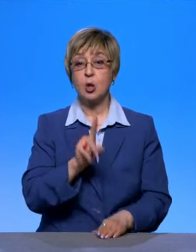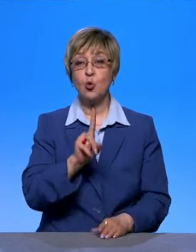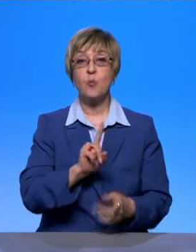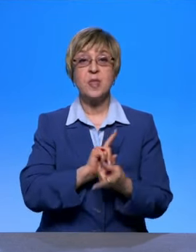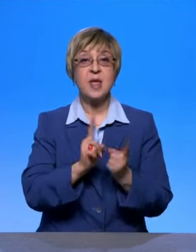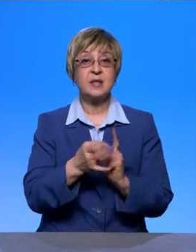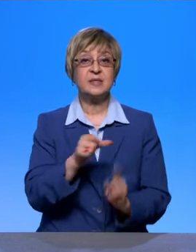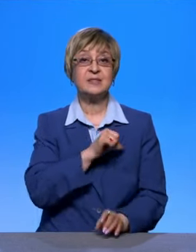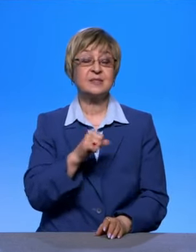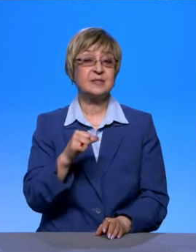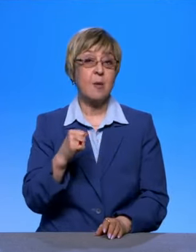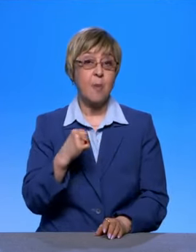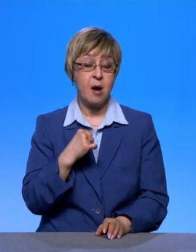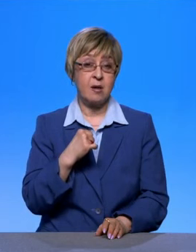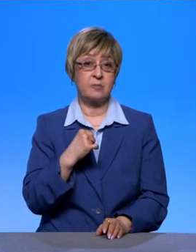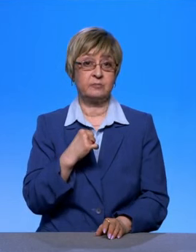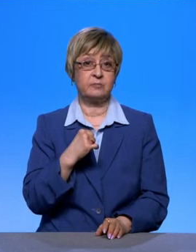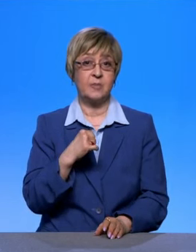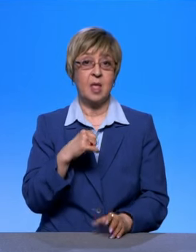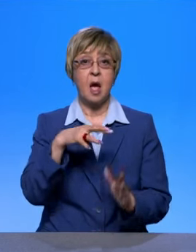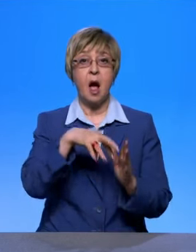наверное, концепция образования. Образование,